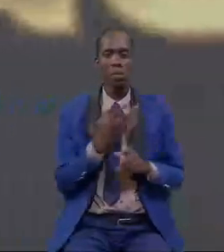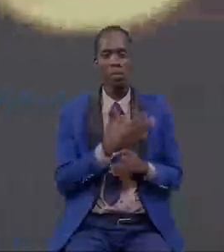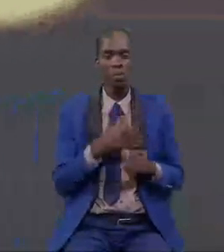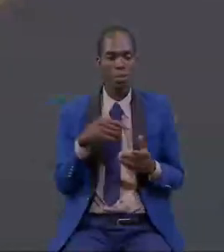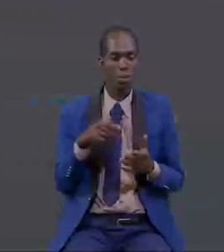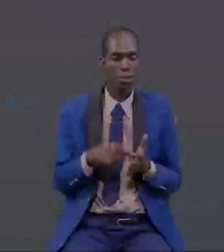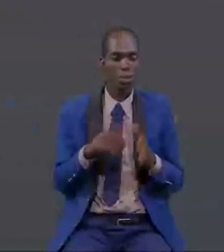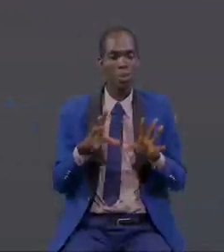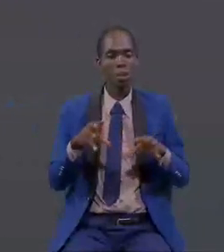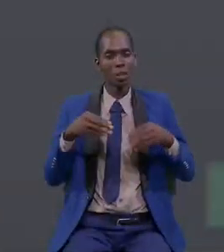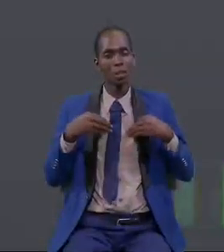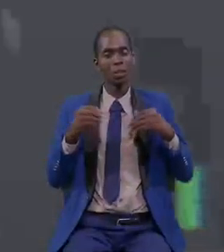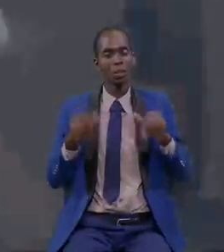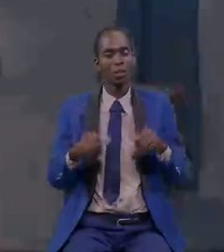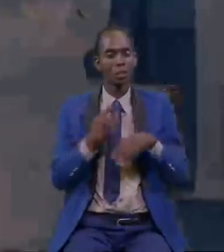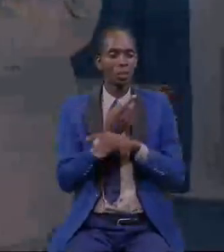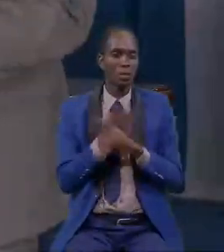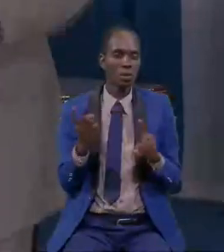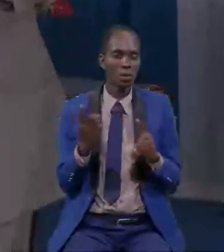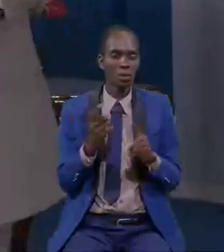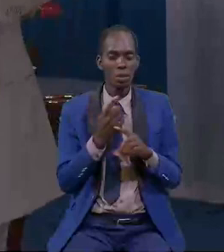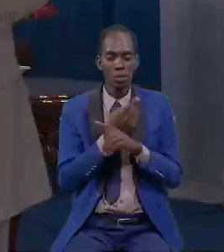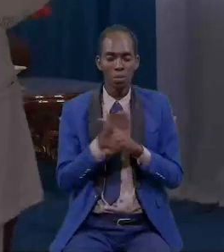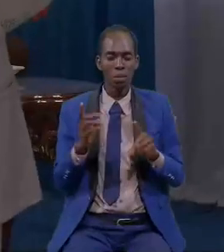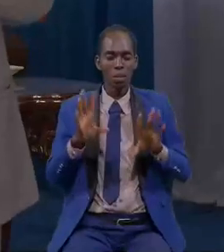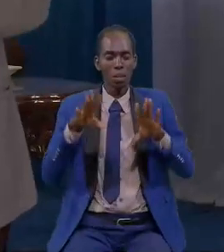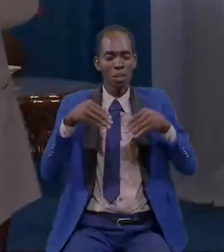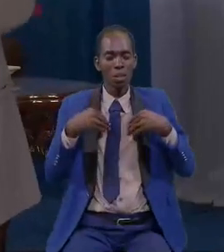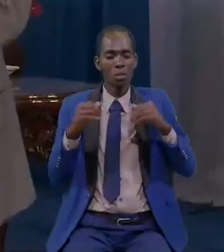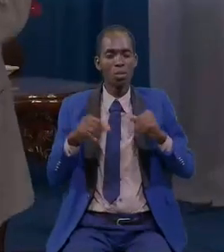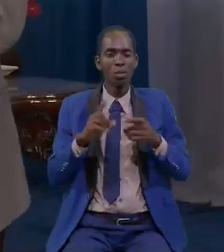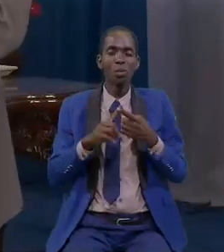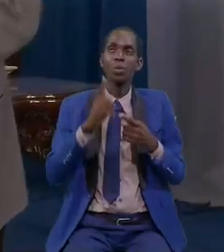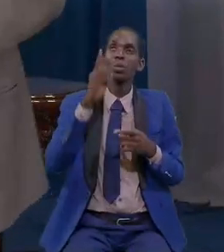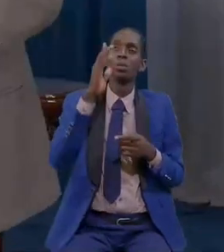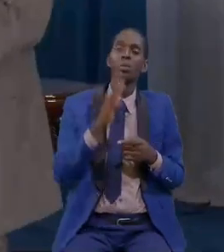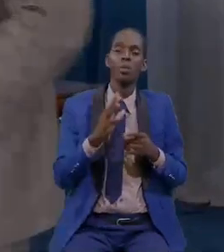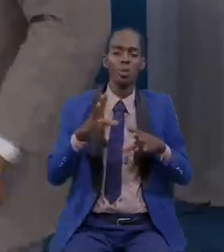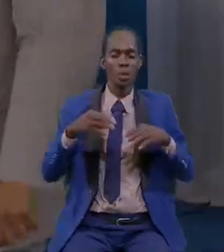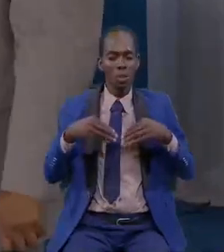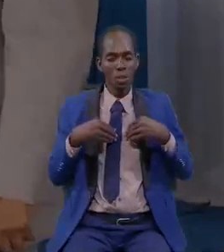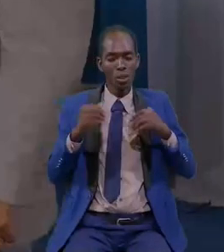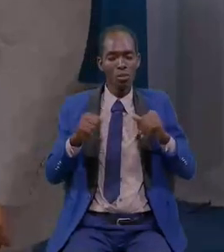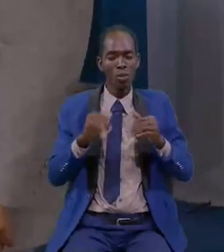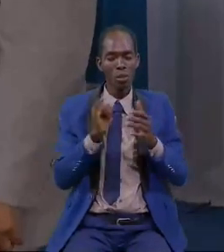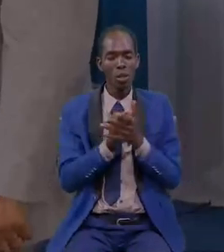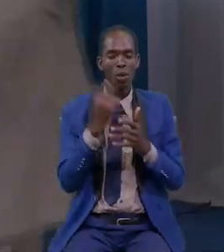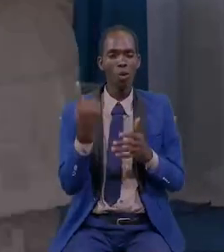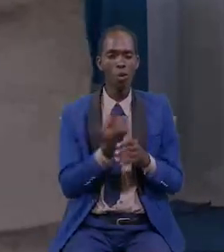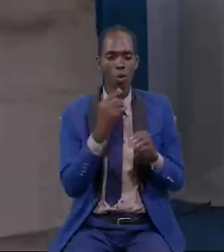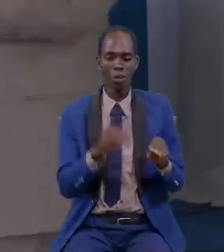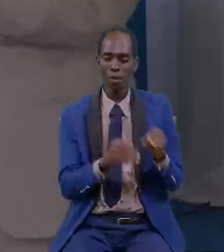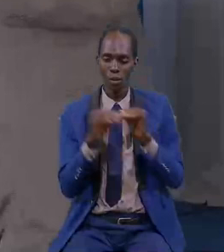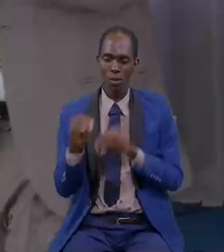donne une libération agréable, agréable à Dieu, une délivrance acceptable qui nous